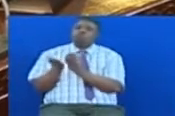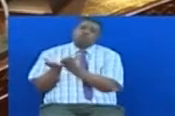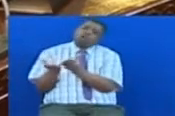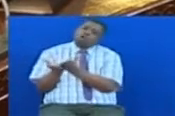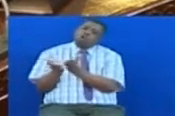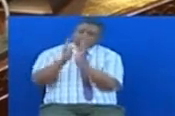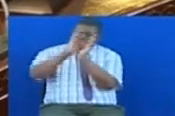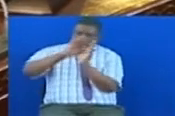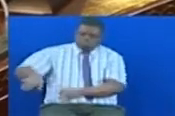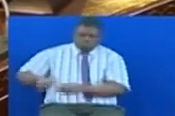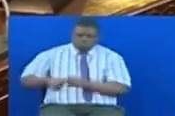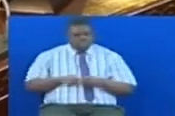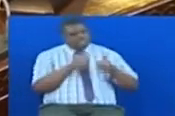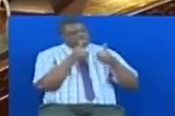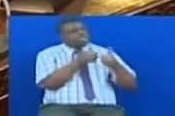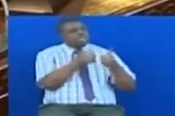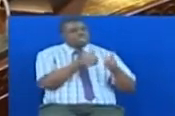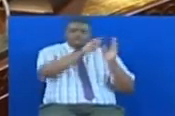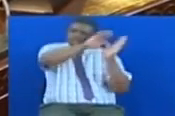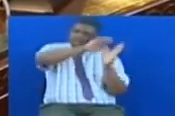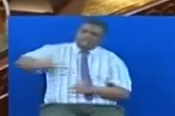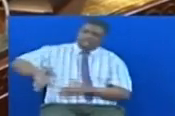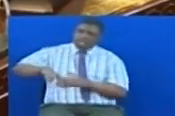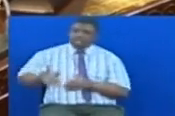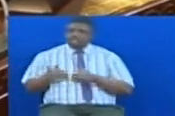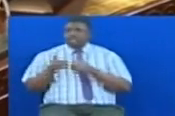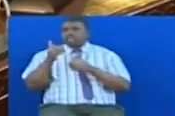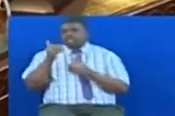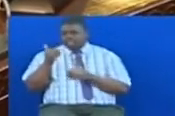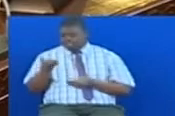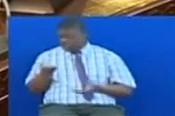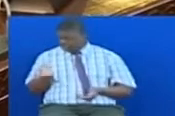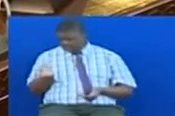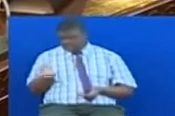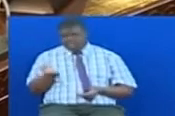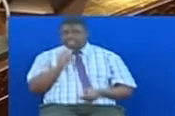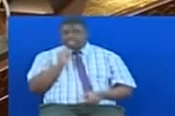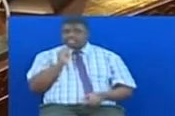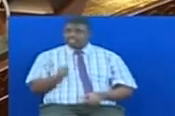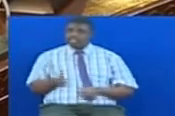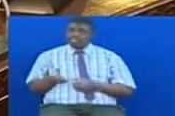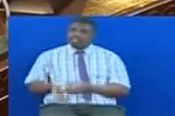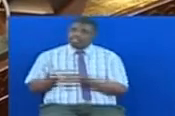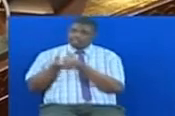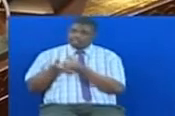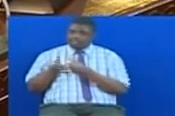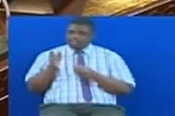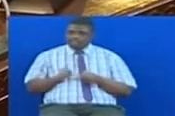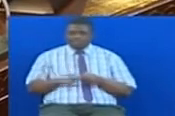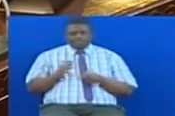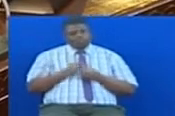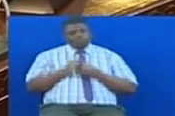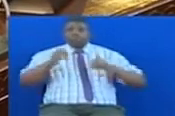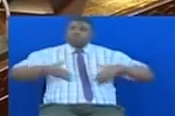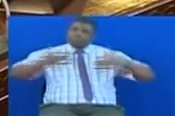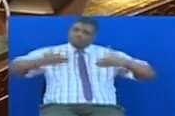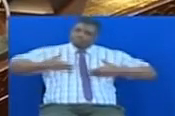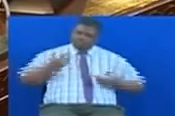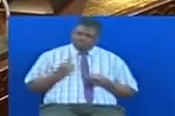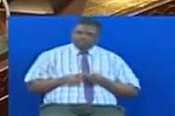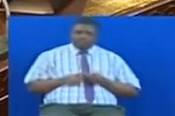tumeacha kuwa tegemezi. Na hatimaye pale mheshimiwa naibu spika, kitu ambacho kilifanyika kilikuwa ni kitu kikubwa na cha kufurahisha. Kwa kuonyesha